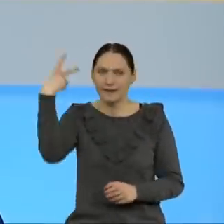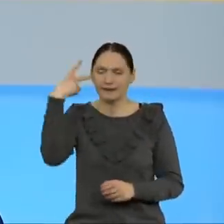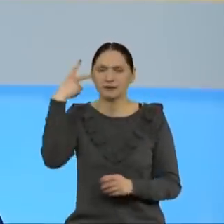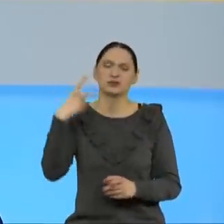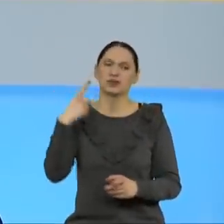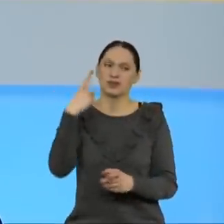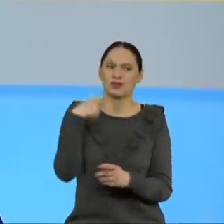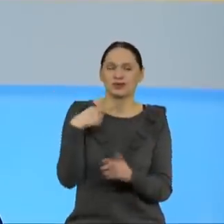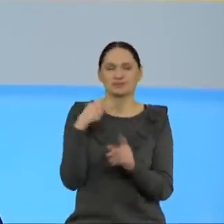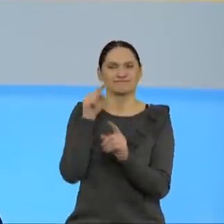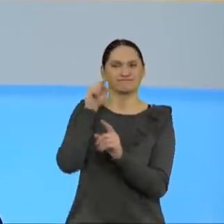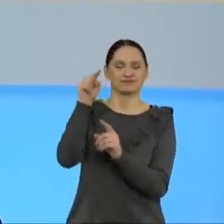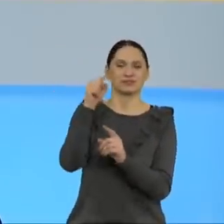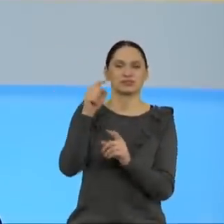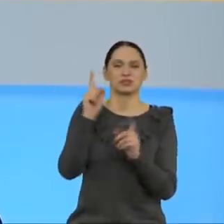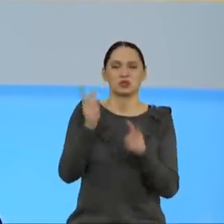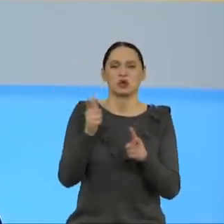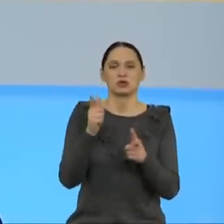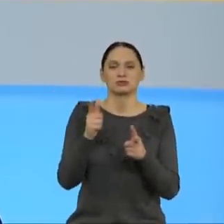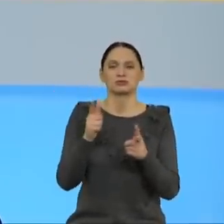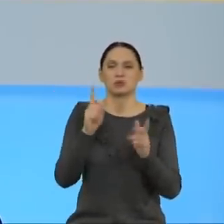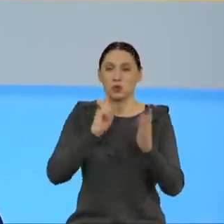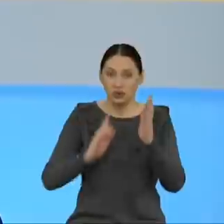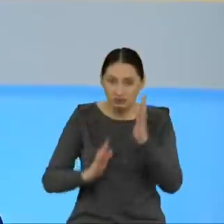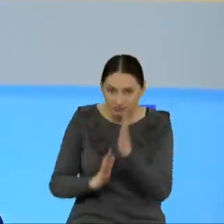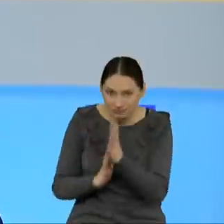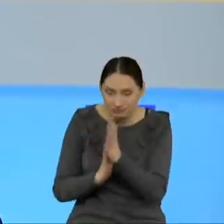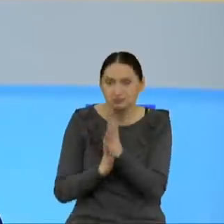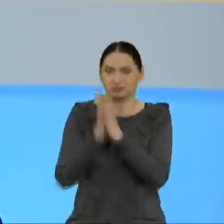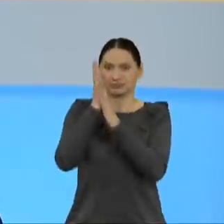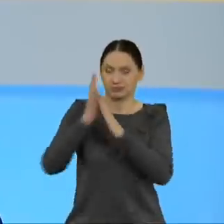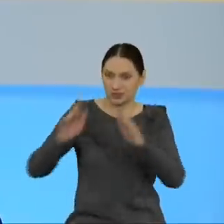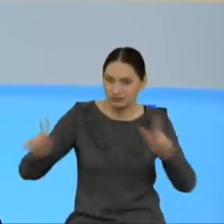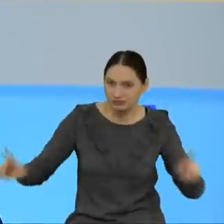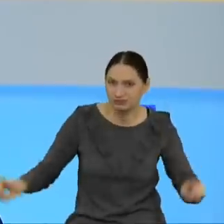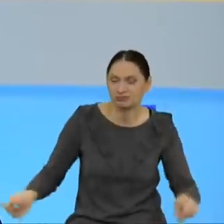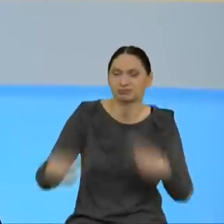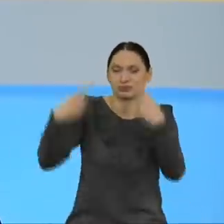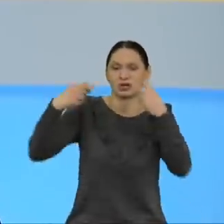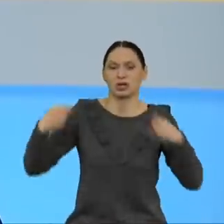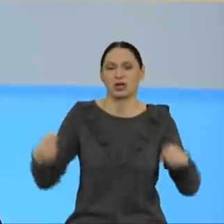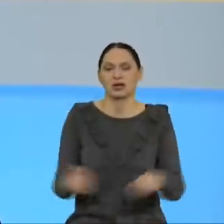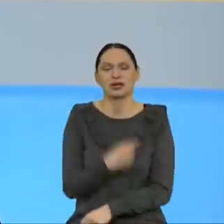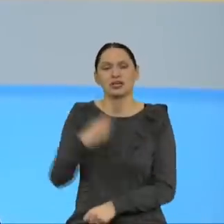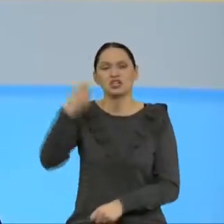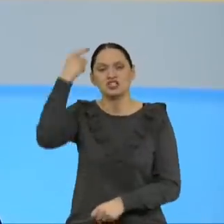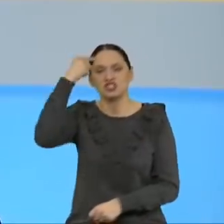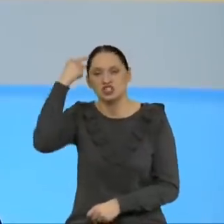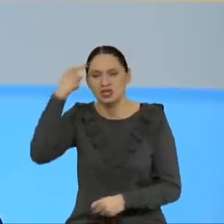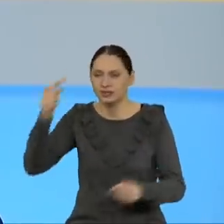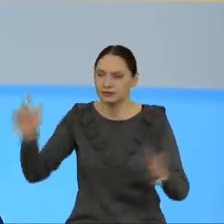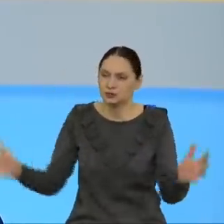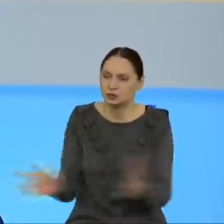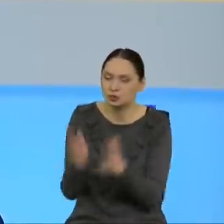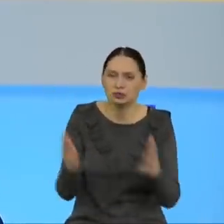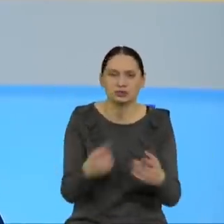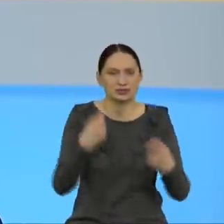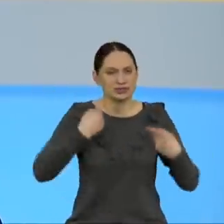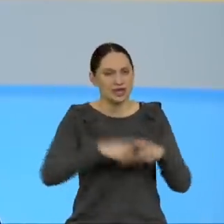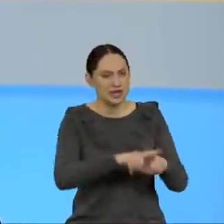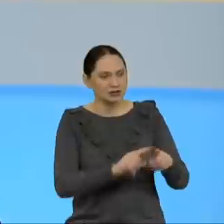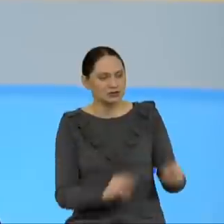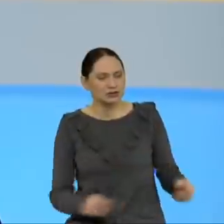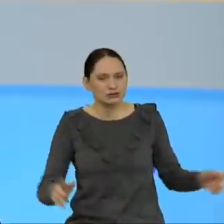kuri vis dėlto savo pažangos kelią įsivaizduoja per investicijas į žinias, technologijas, mokslą ir